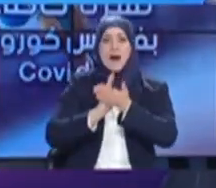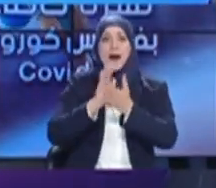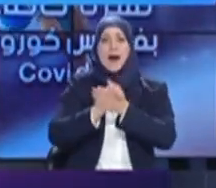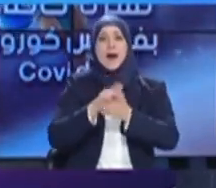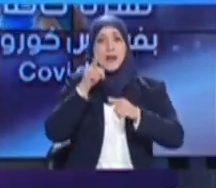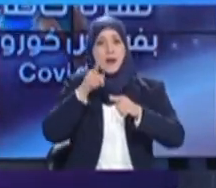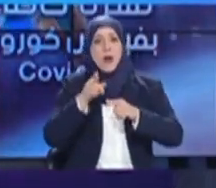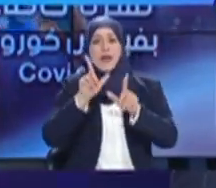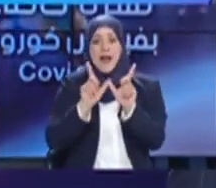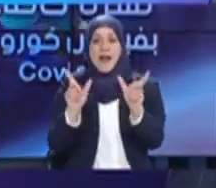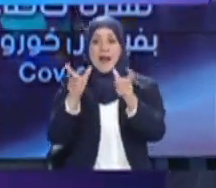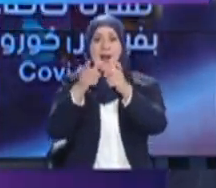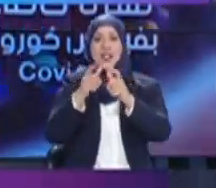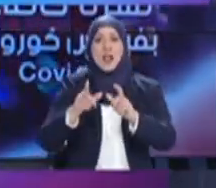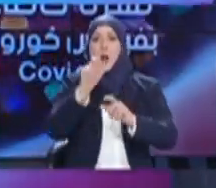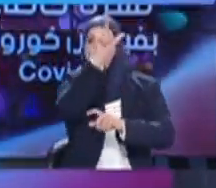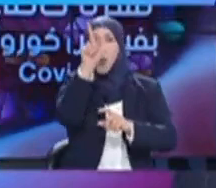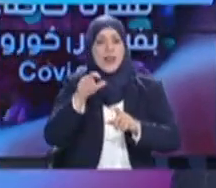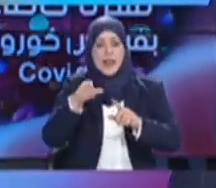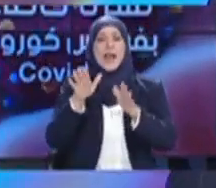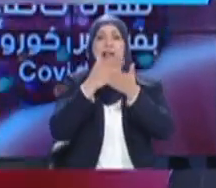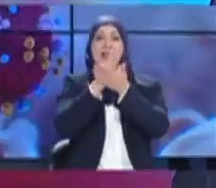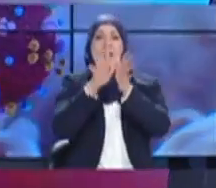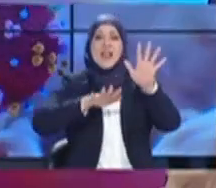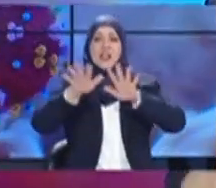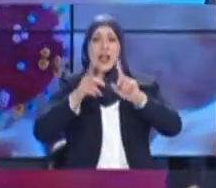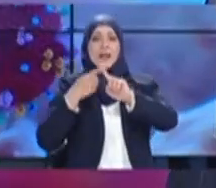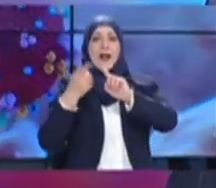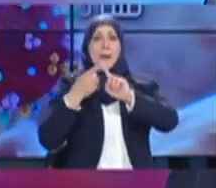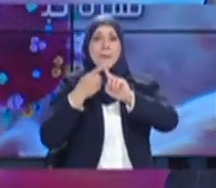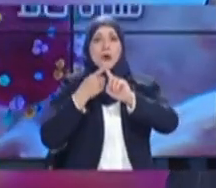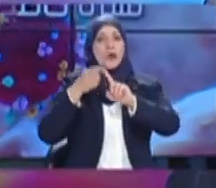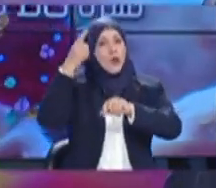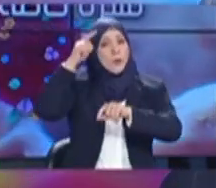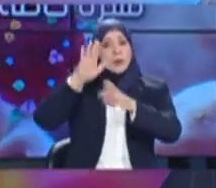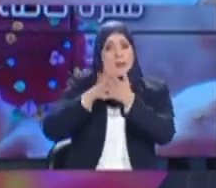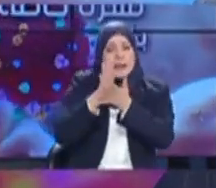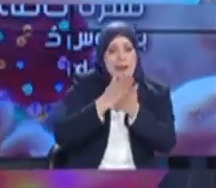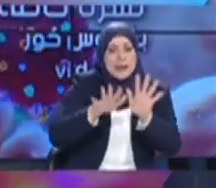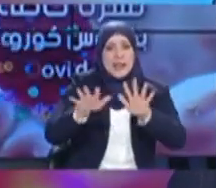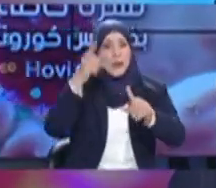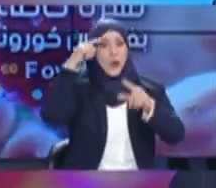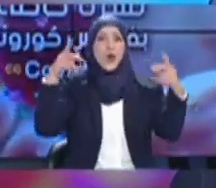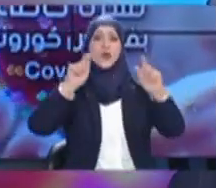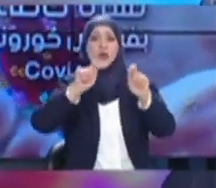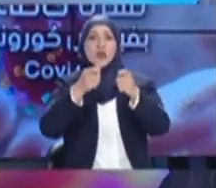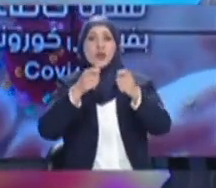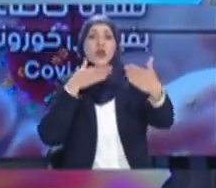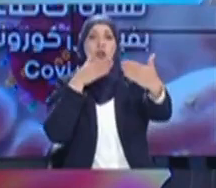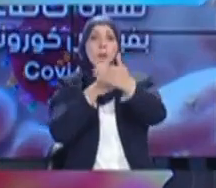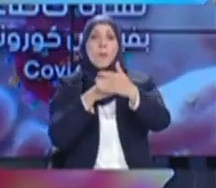قاعدة تقوم بالمجهود الكبير، واختارت عملت اختيارات استراتيجية في ميدان مقاومة الجائحة